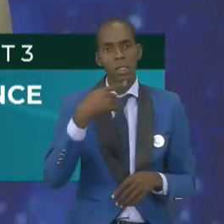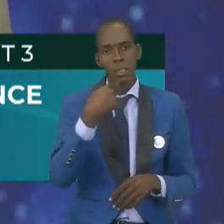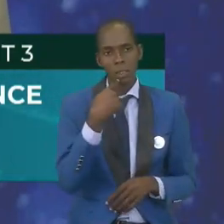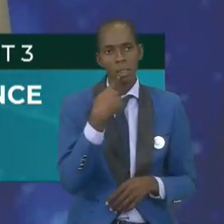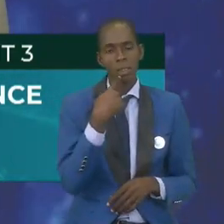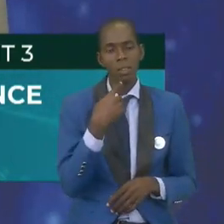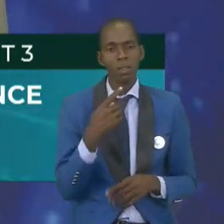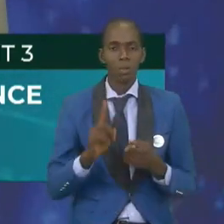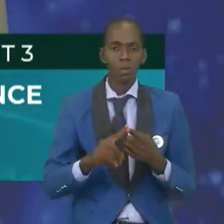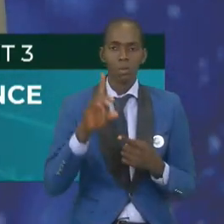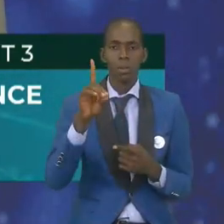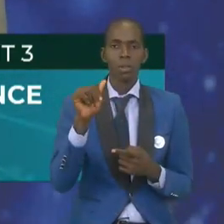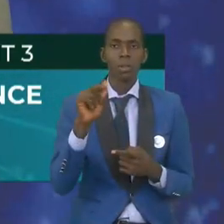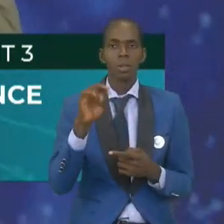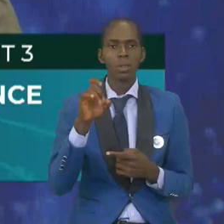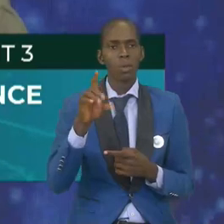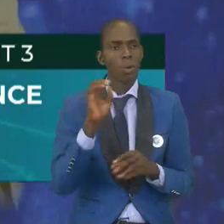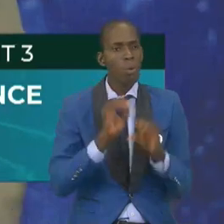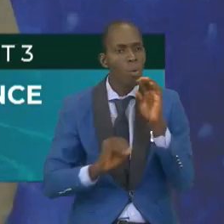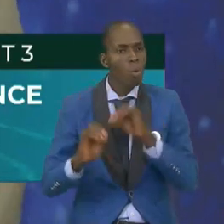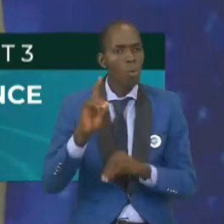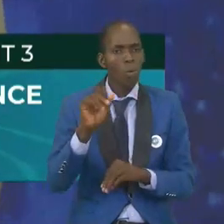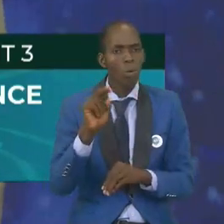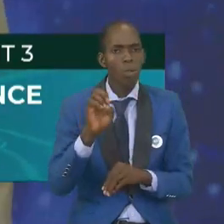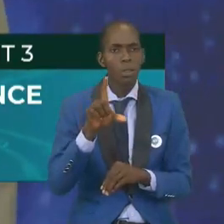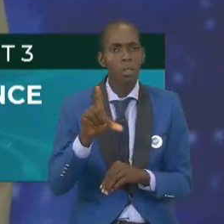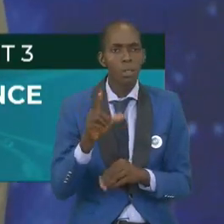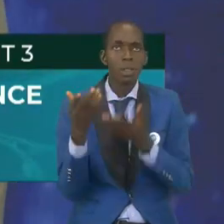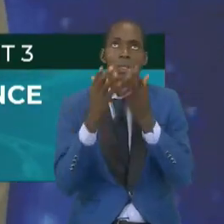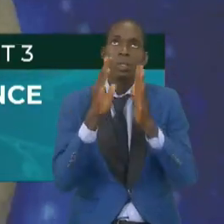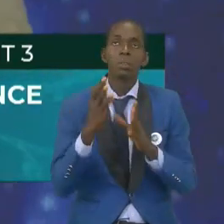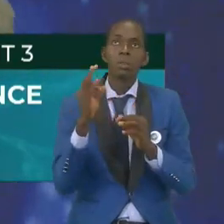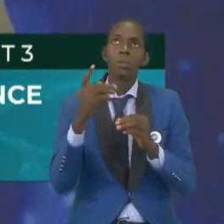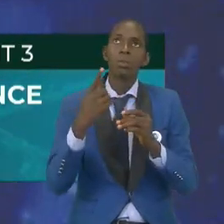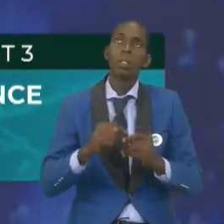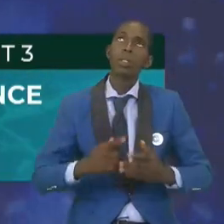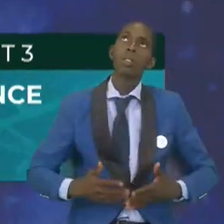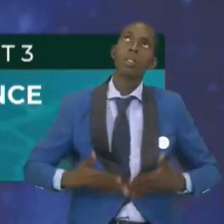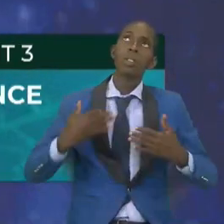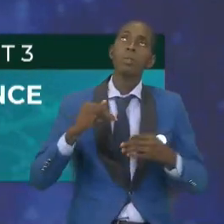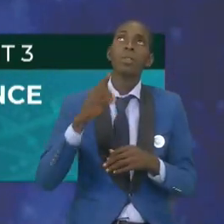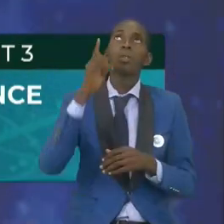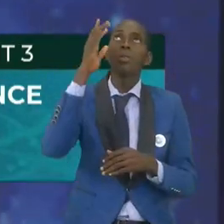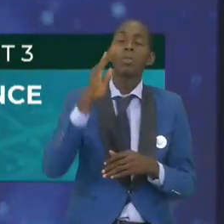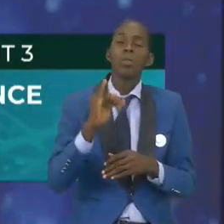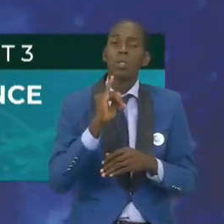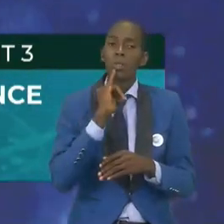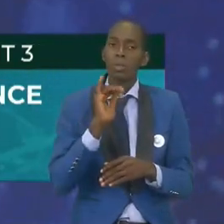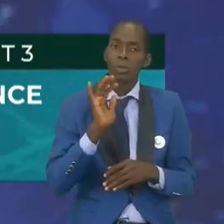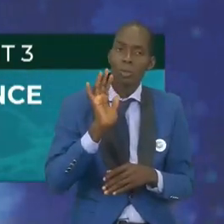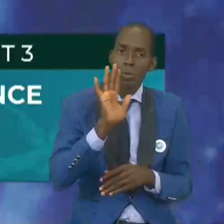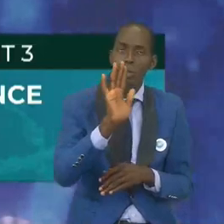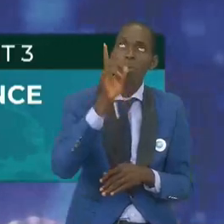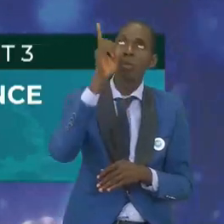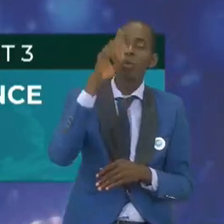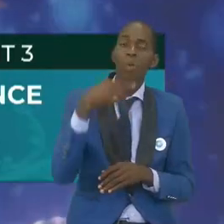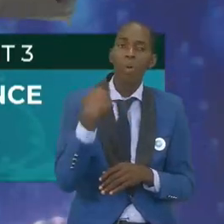Le roi prit la parole et dit à Daniel, « Daniel, serviteur du Dieu